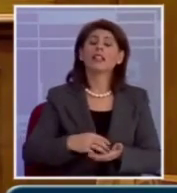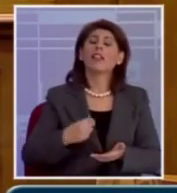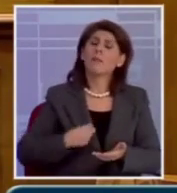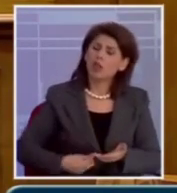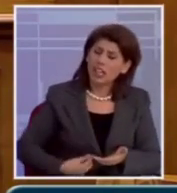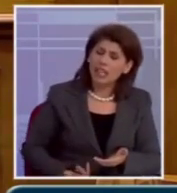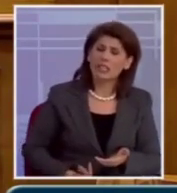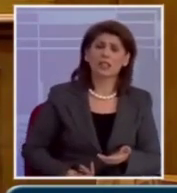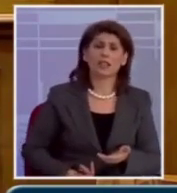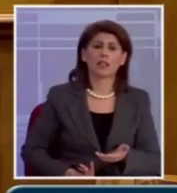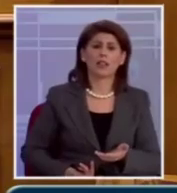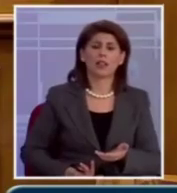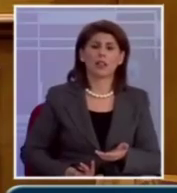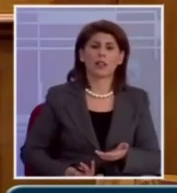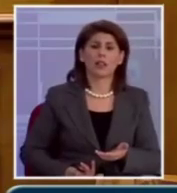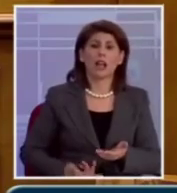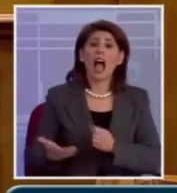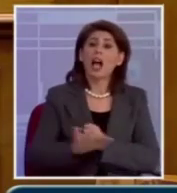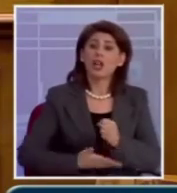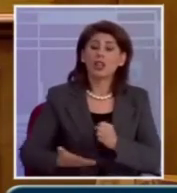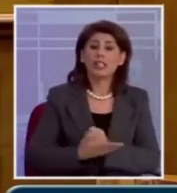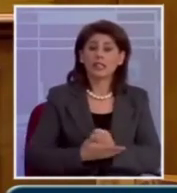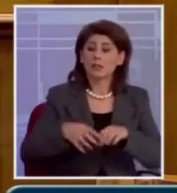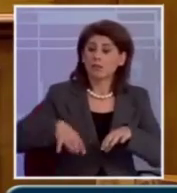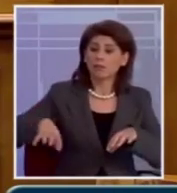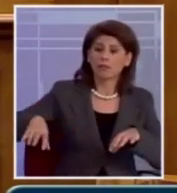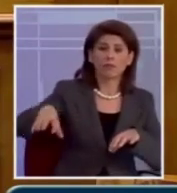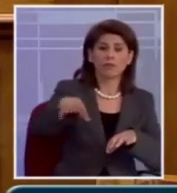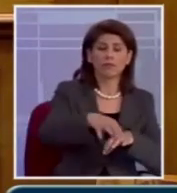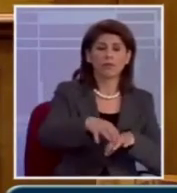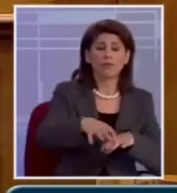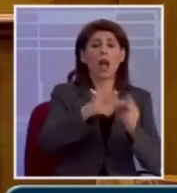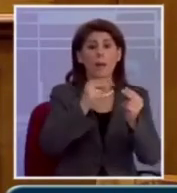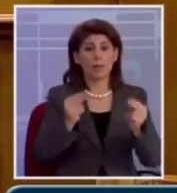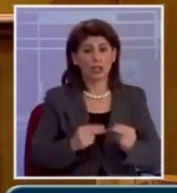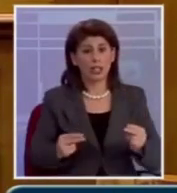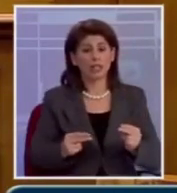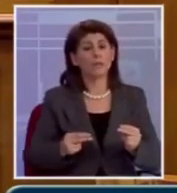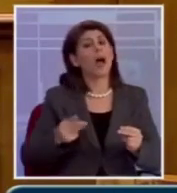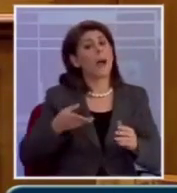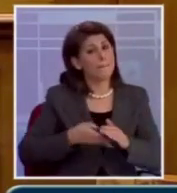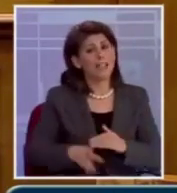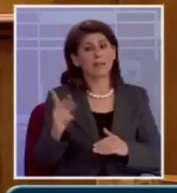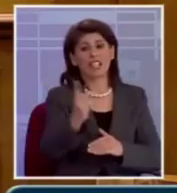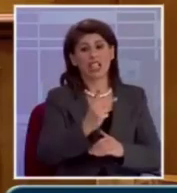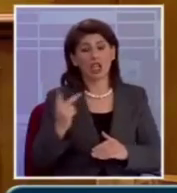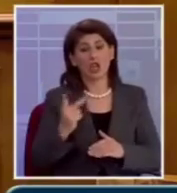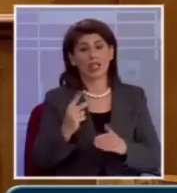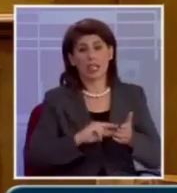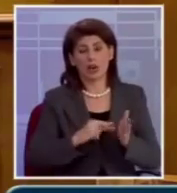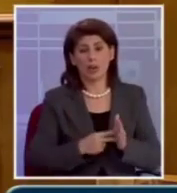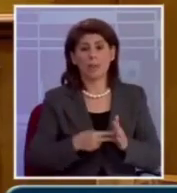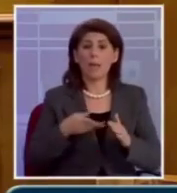δημοτικής, δημοτικής αγροτικής γης, ούτως ώστε μέσα από την κοινωνική οικονομία, μέσα